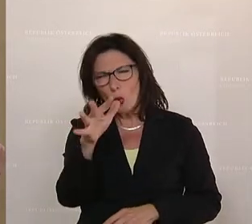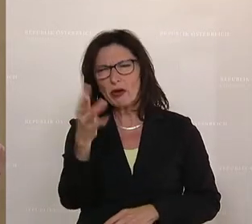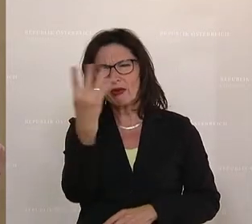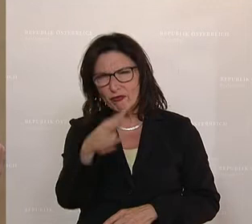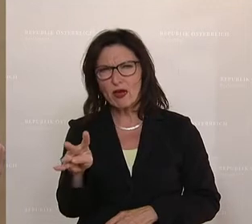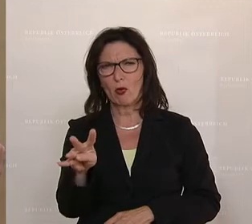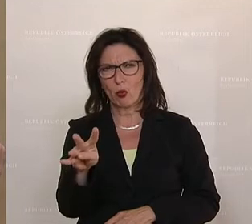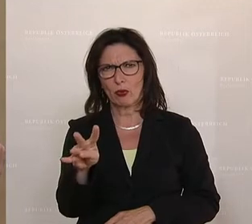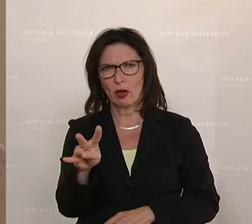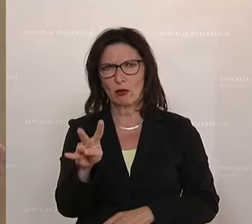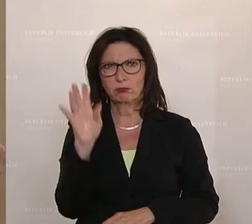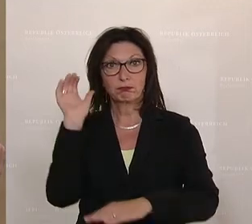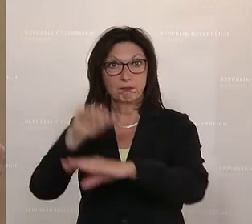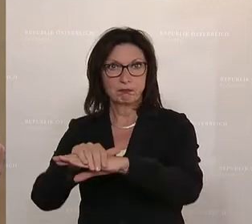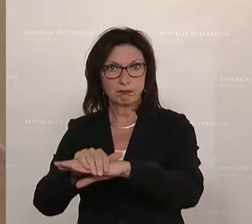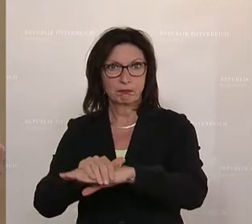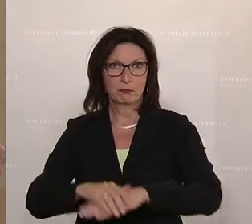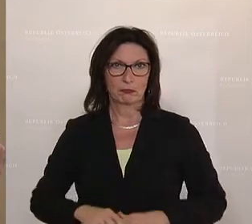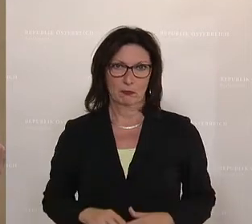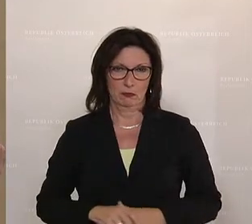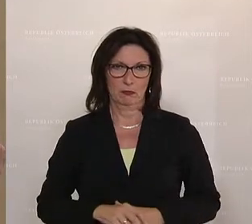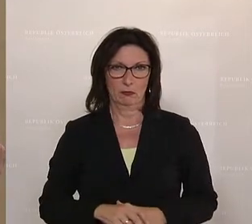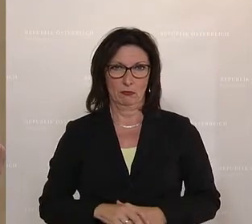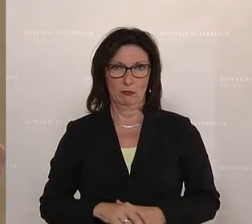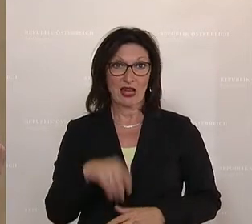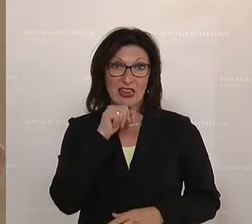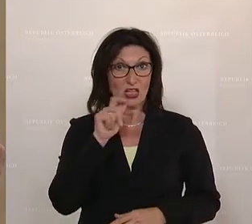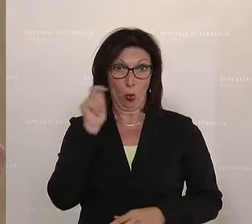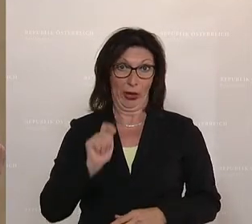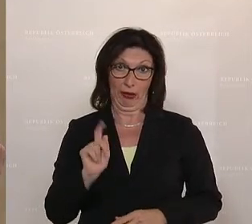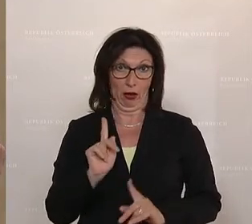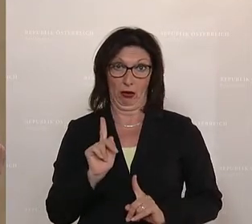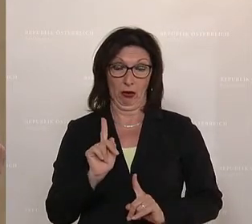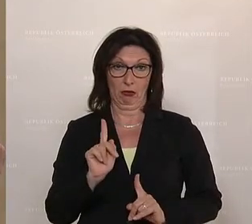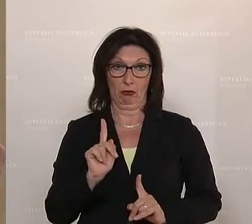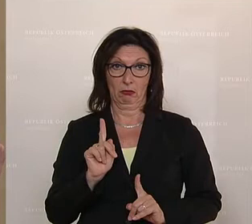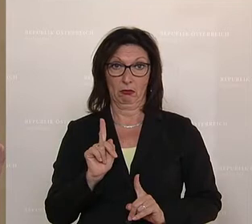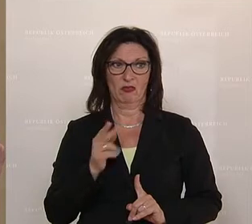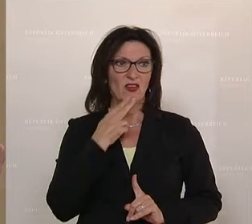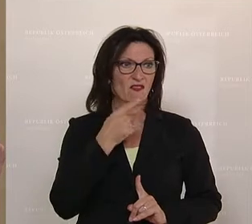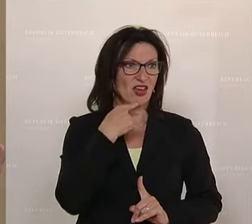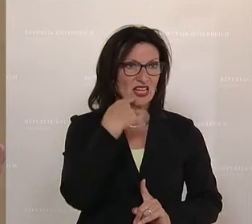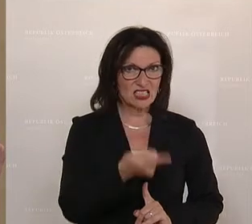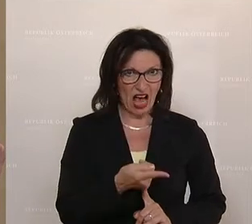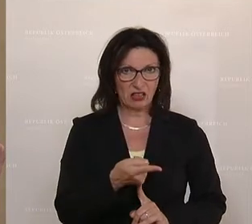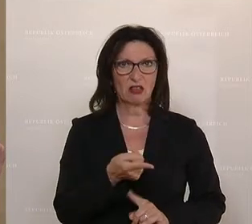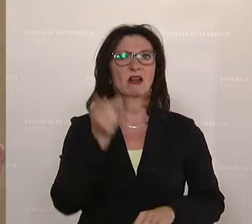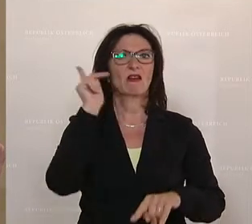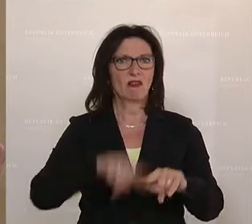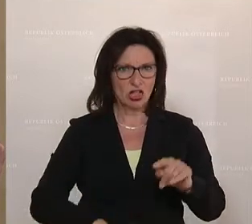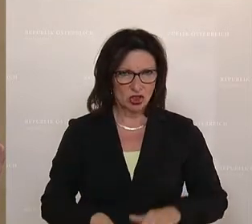an die 400 aufgegriffen werden. Das sind keine Ukrainer dabei. Wer das gesagt hat, der tanzt auf der falschen